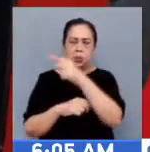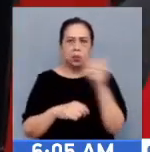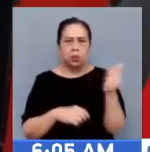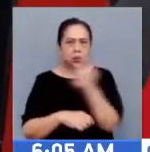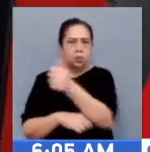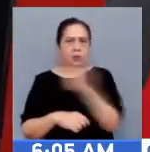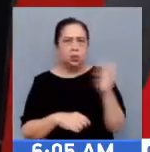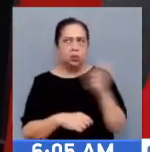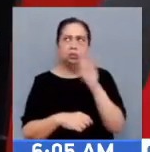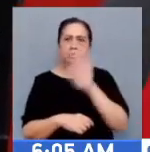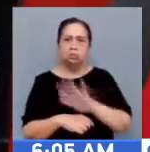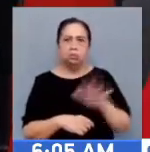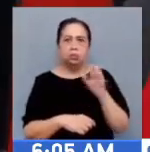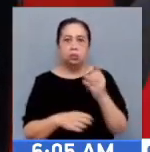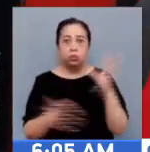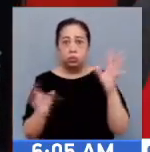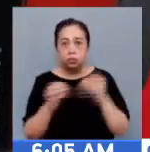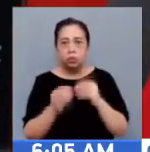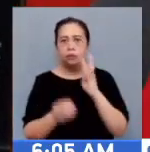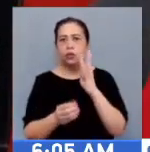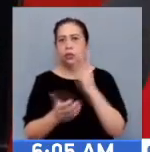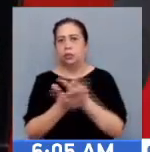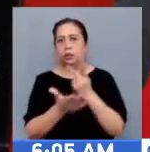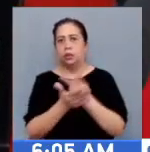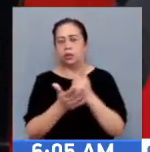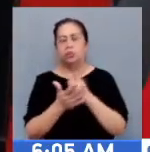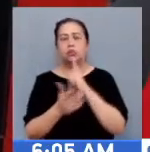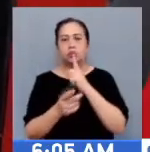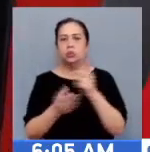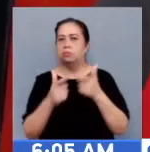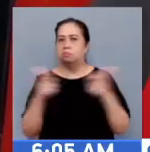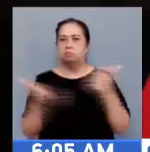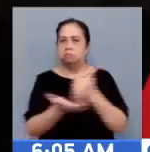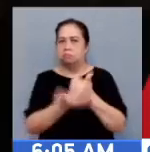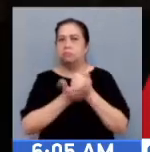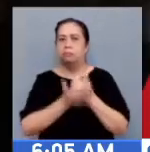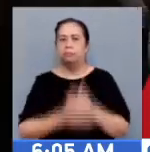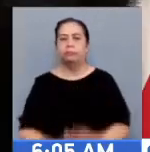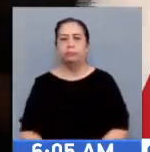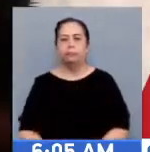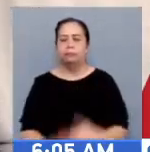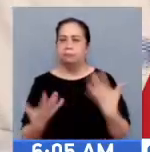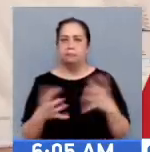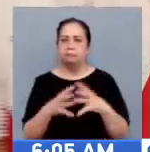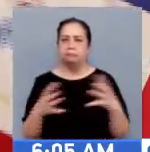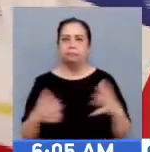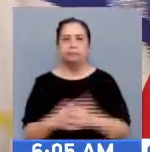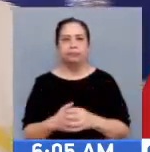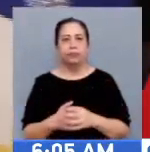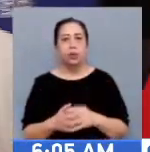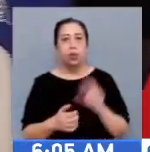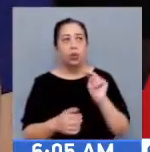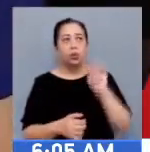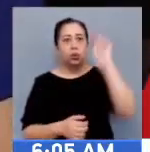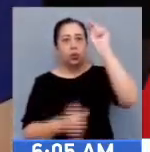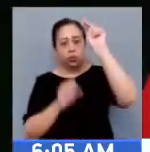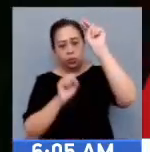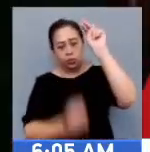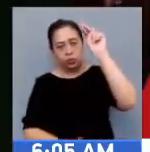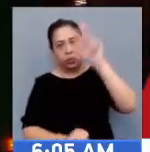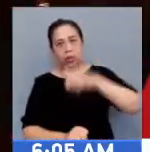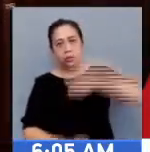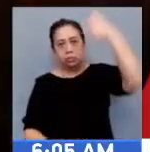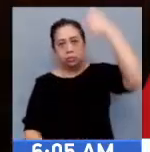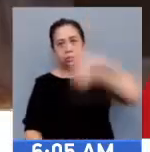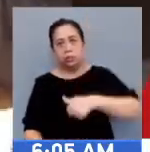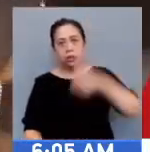40 pesos. So napakalaking bagay po noon. Sobra. North to south naman ang biyahe ni Nicole. Umaabot